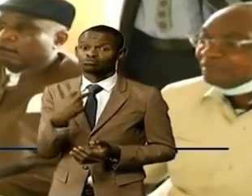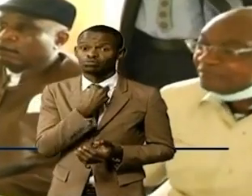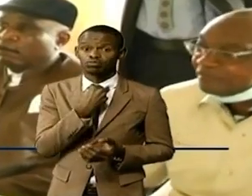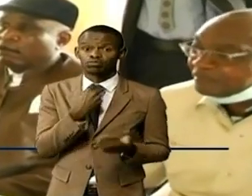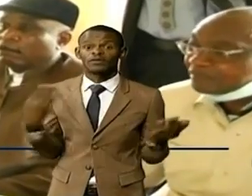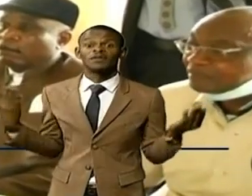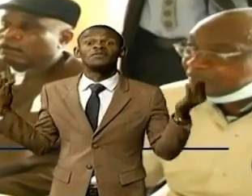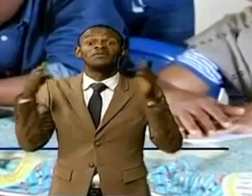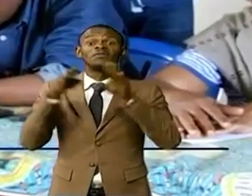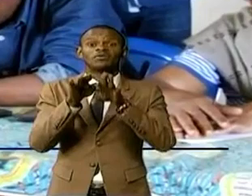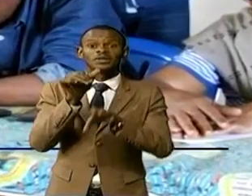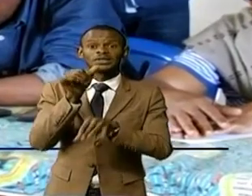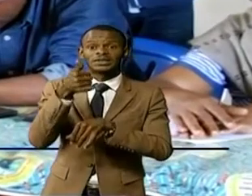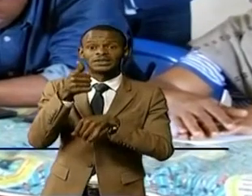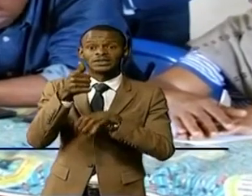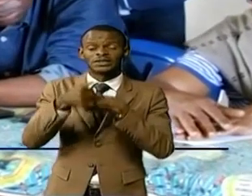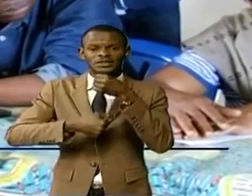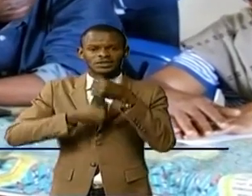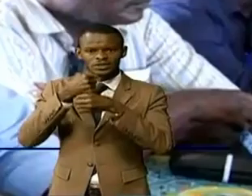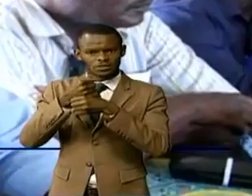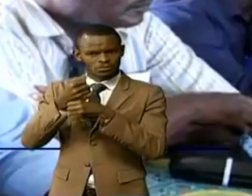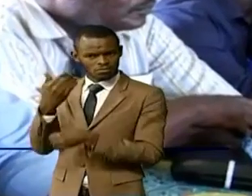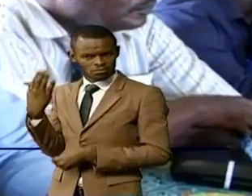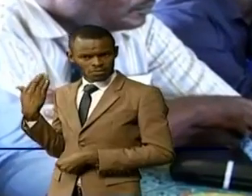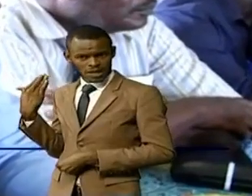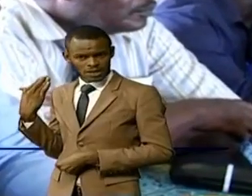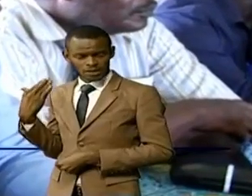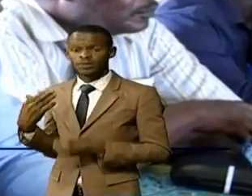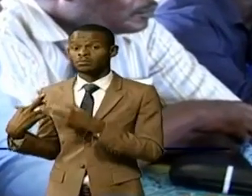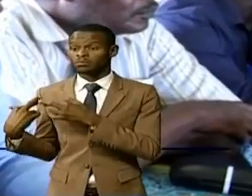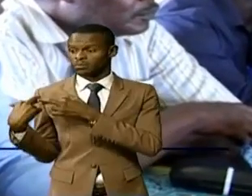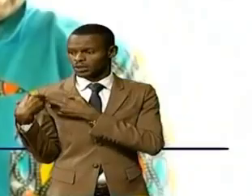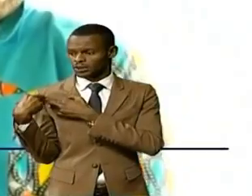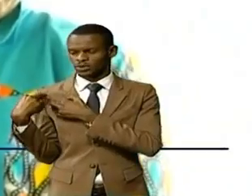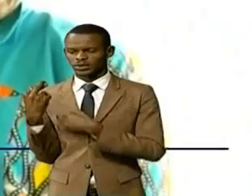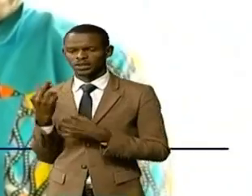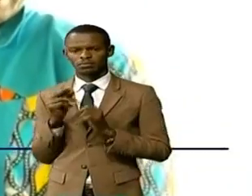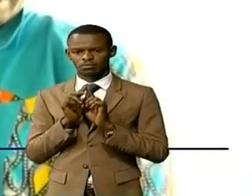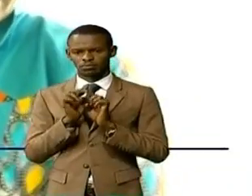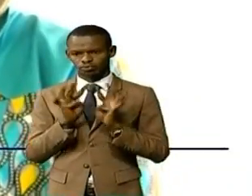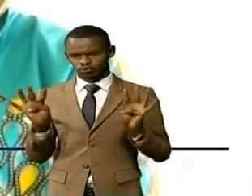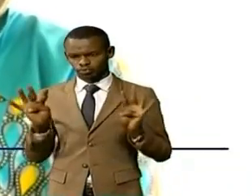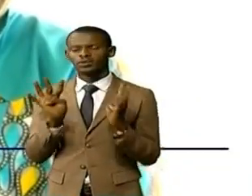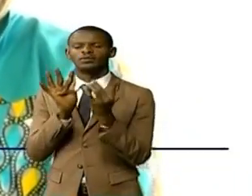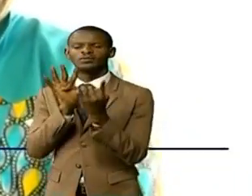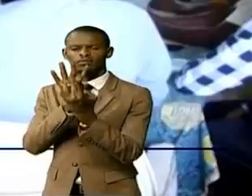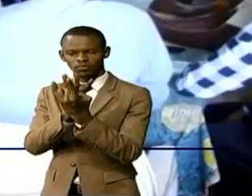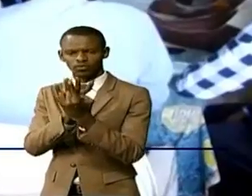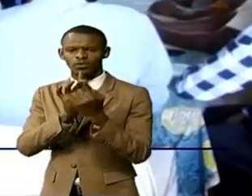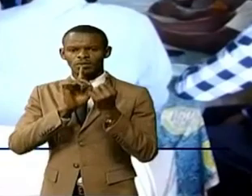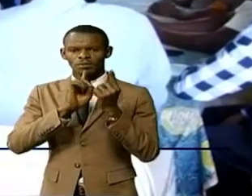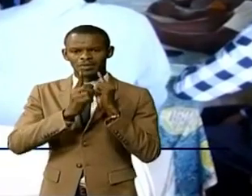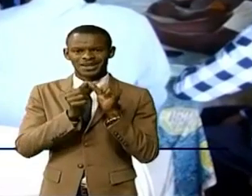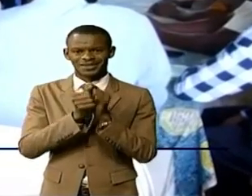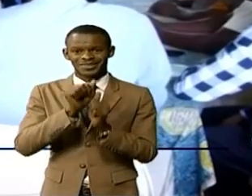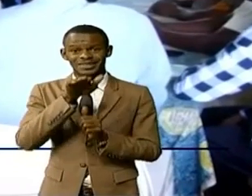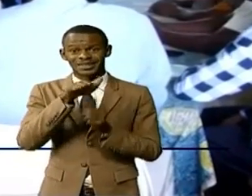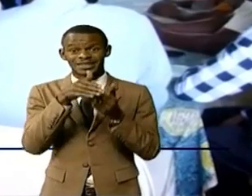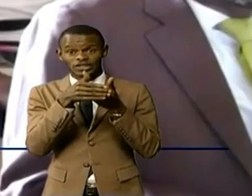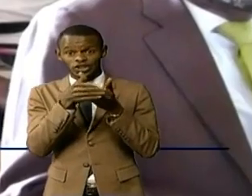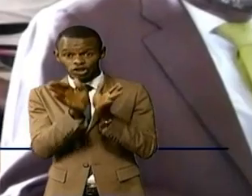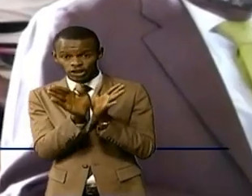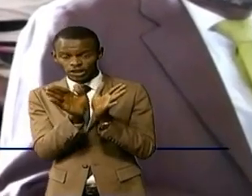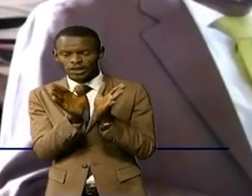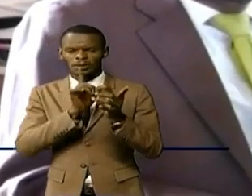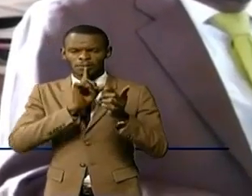Nekongo a eu une séance de travail avec le directeur général de la SINAT pour s'enquérir de l'état de cette société. Cette étape a